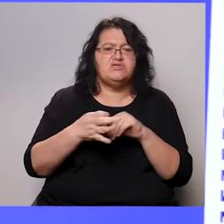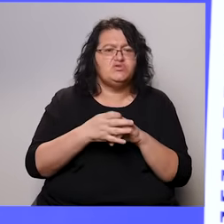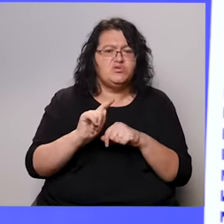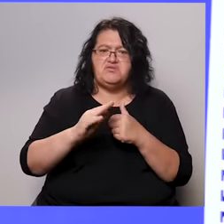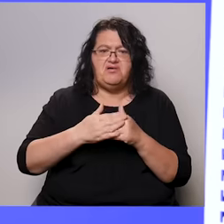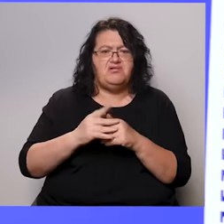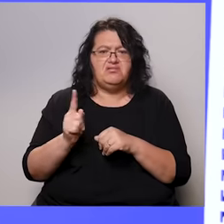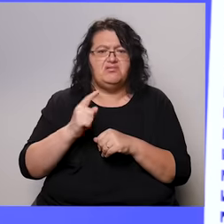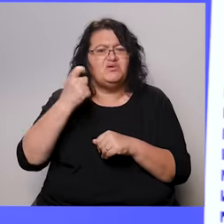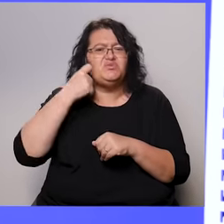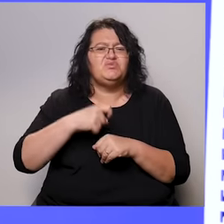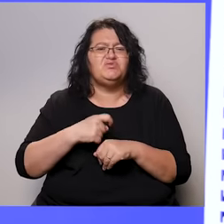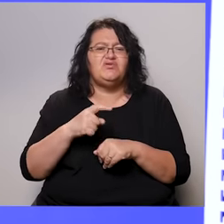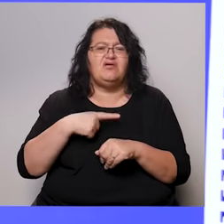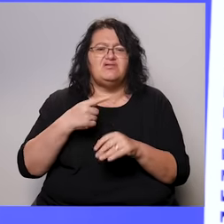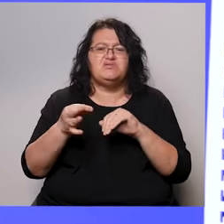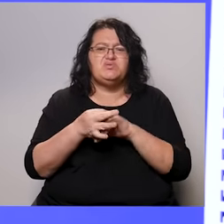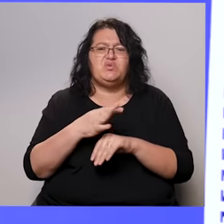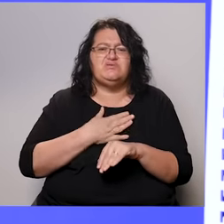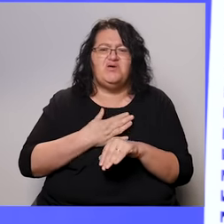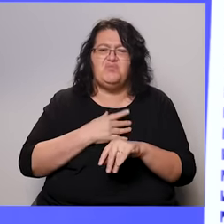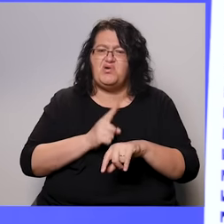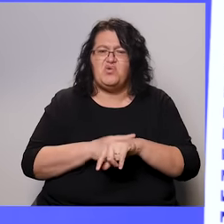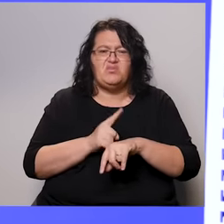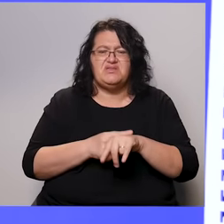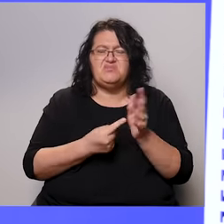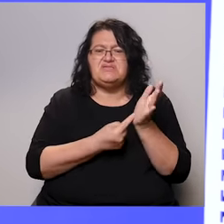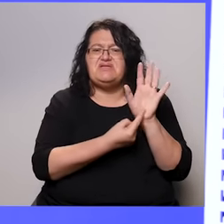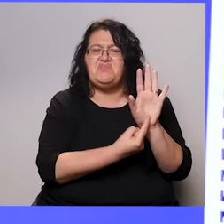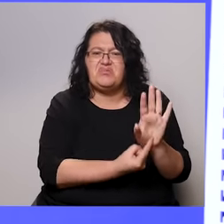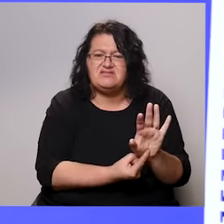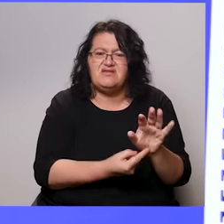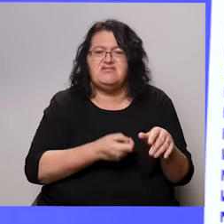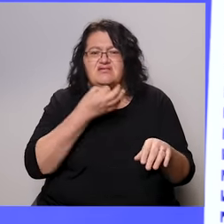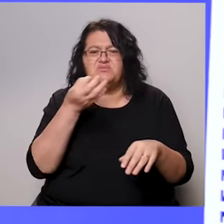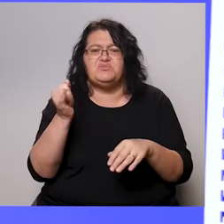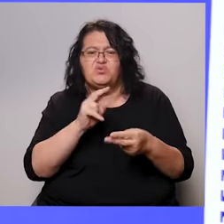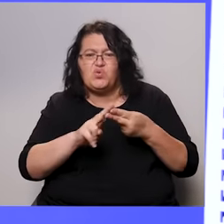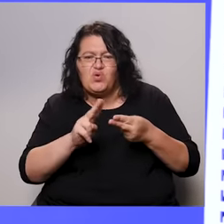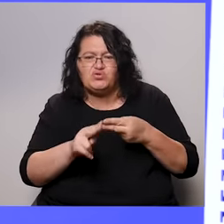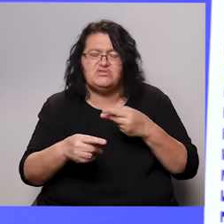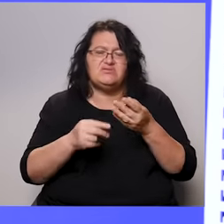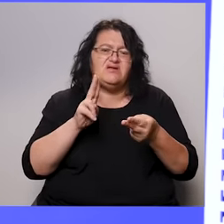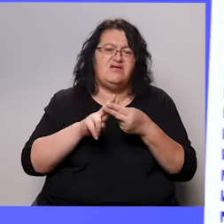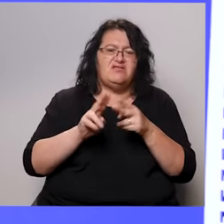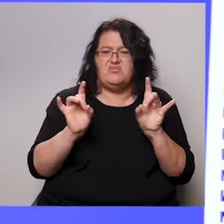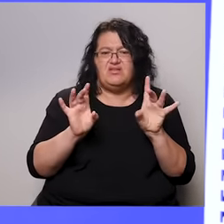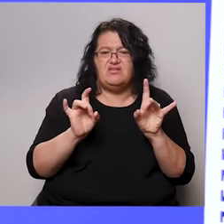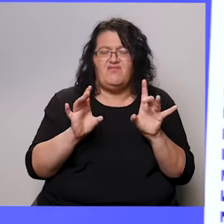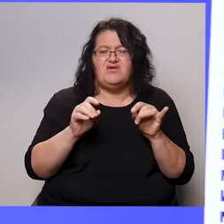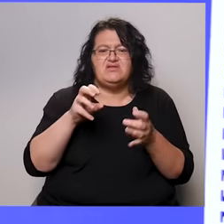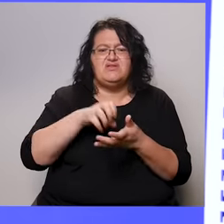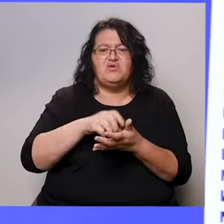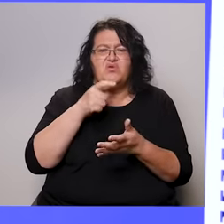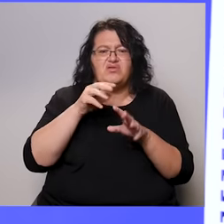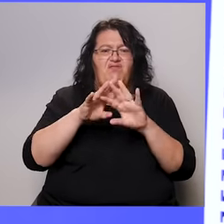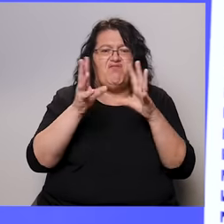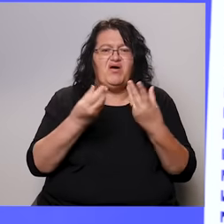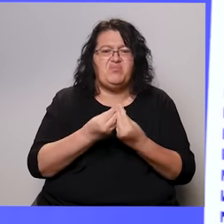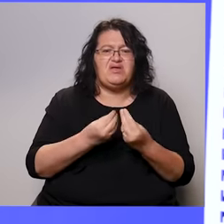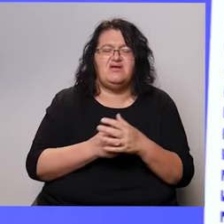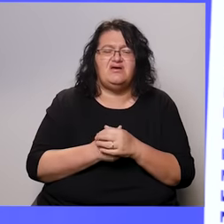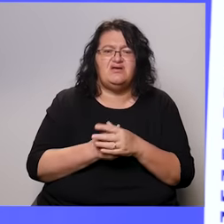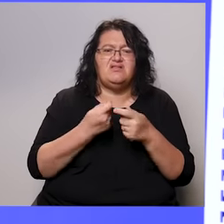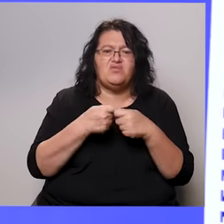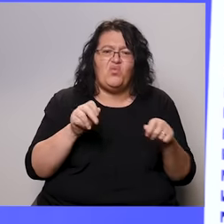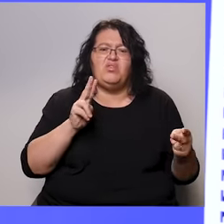lângă mine, el nici nu știa că practic e soția mea, că n-am apucat să ne să facem cunoștință sau să ne întâlnim într-un mediu în care să fim cu familiile.